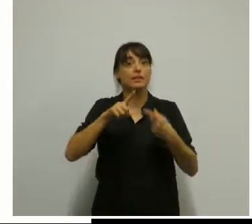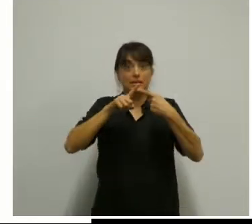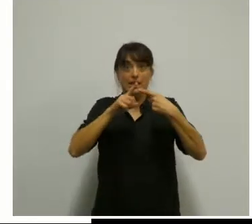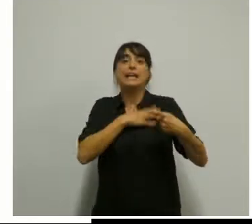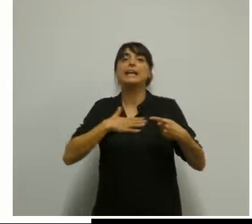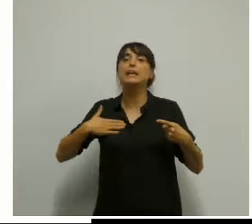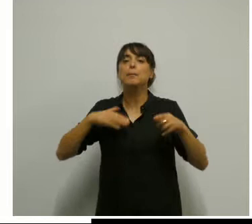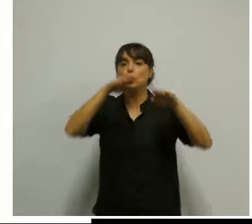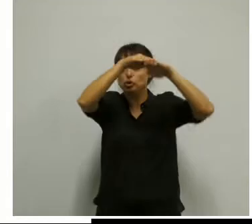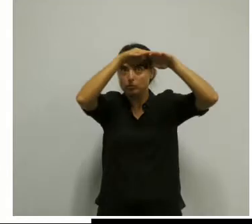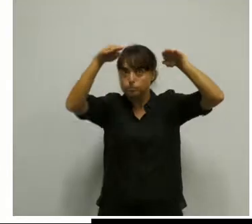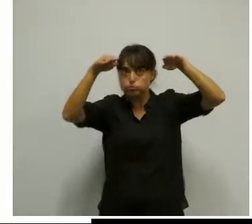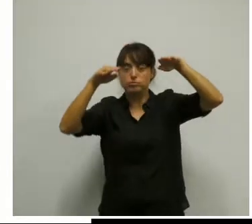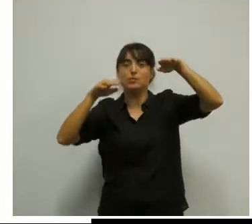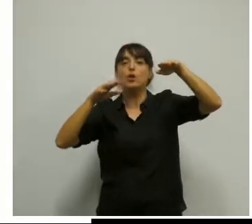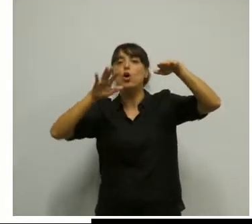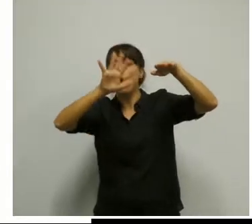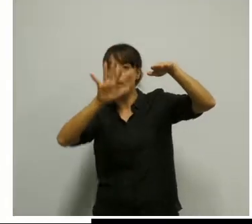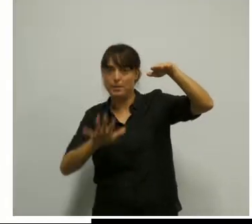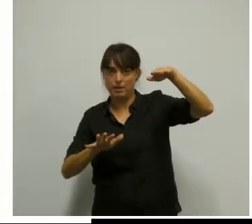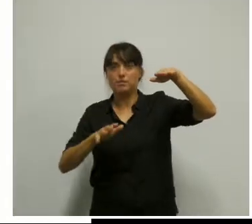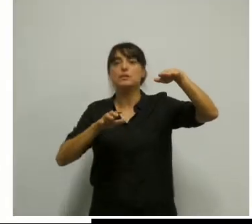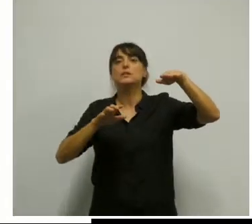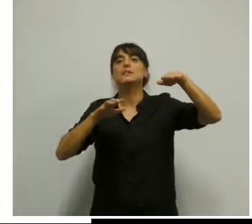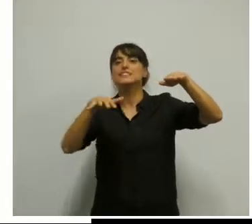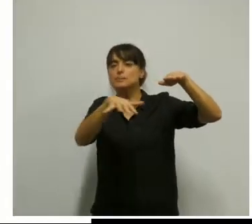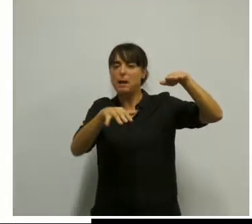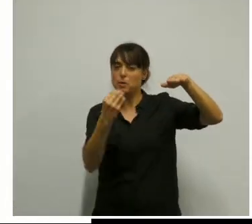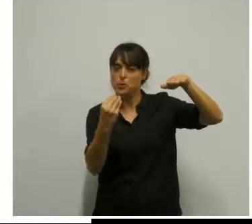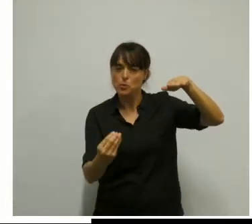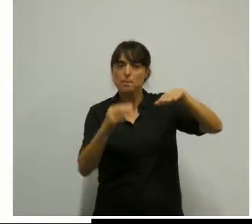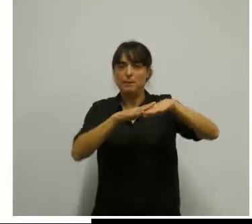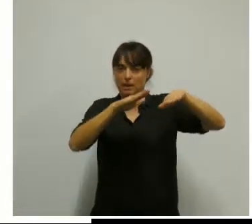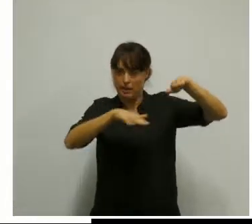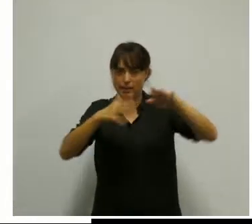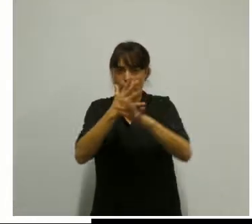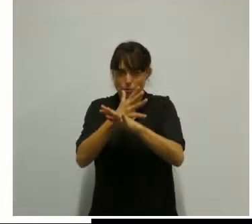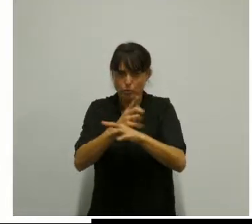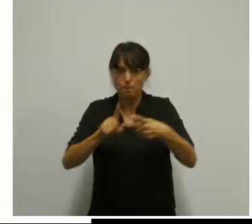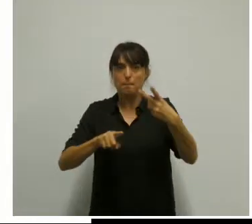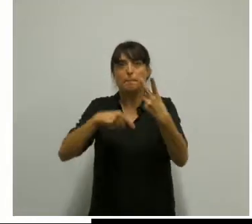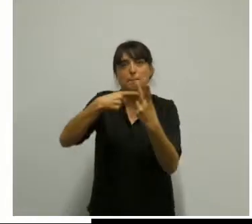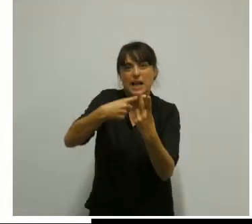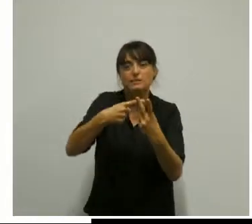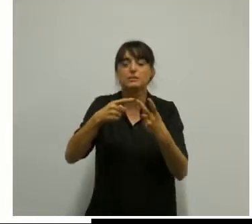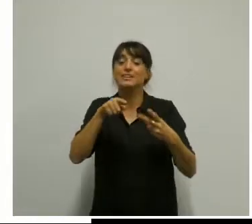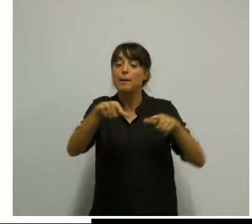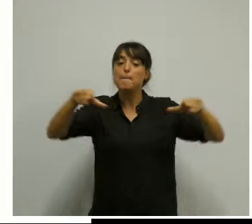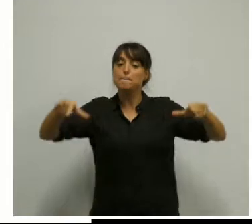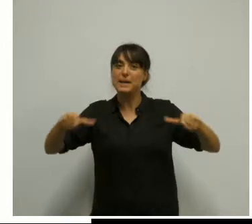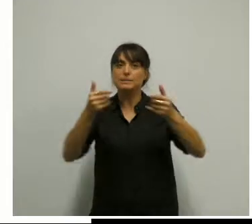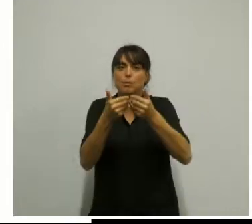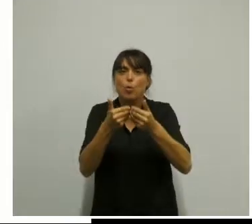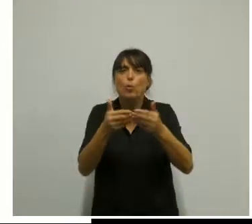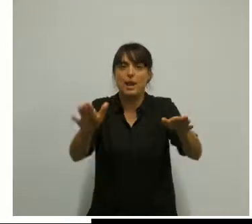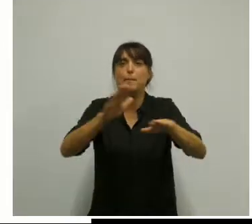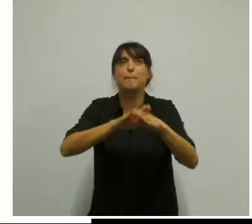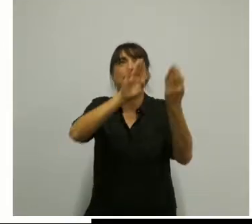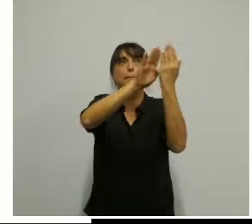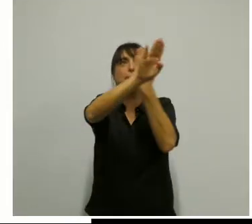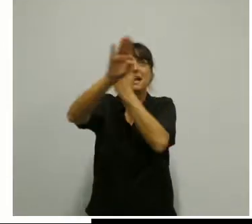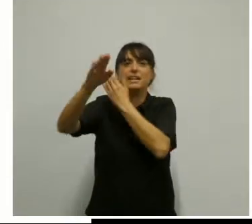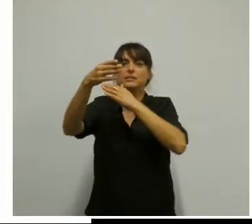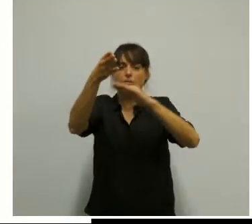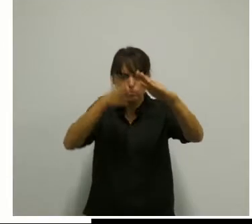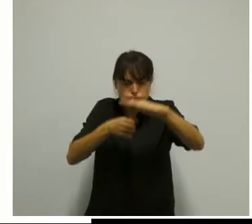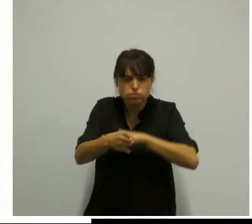un espai maco pel barri també. I bueno, el mateix, el quart és el mateix, enfortir el vincle, perquè aquí els pares i les mares demanaven molt aquest vincle